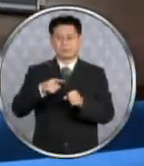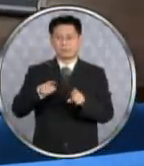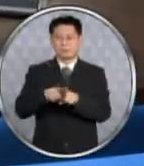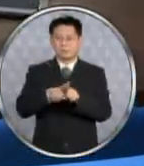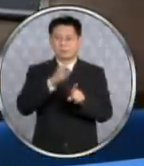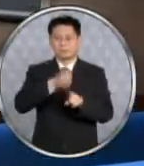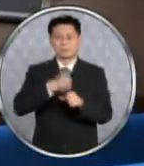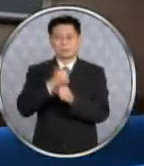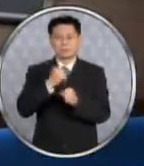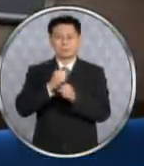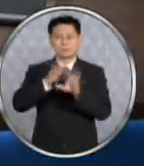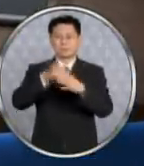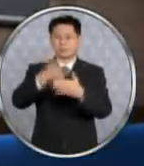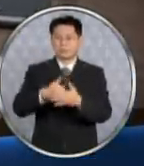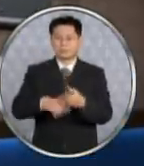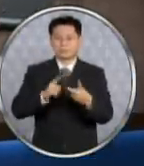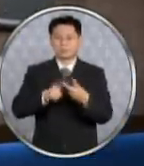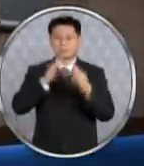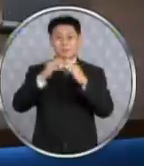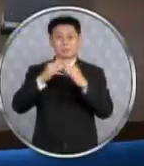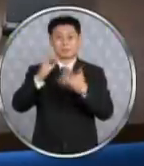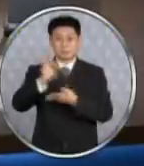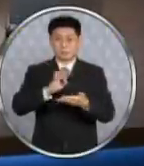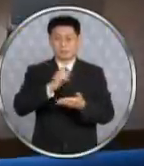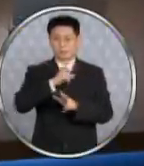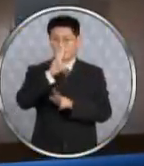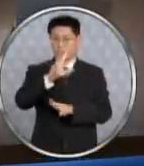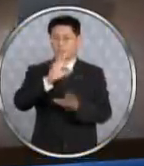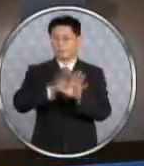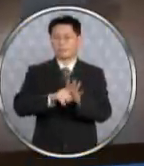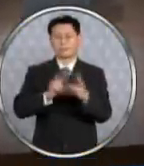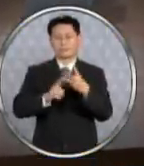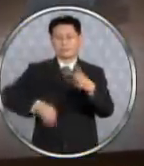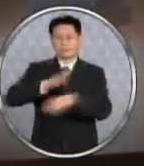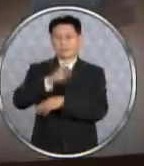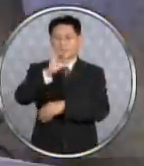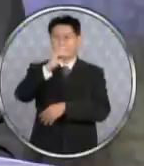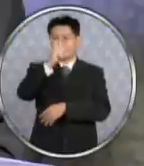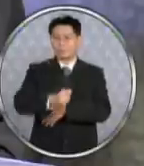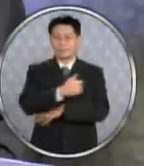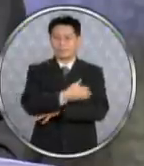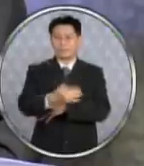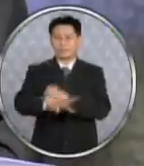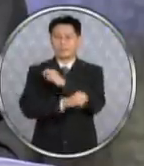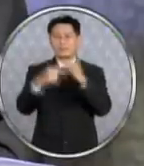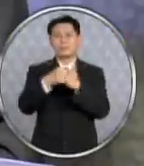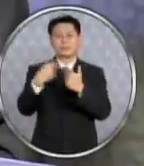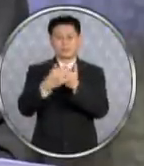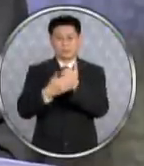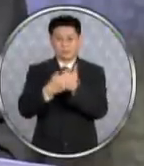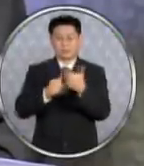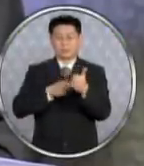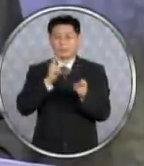例，推动不动产交易的实价课税。我要投资1000亿的乡村基金，我也要保障派